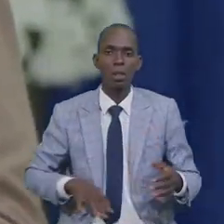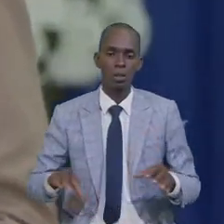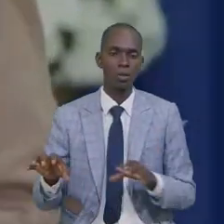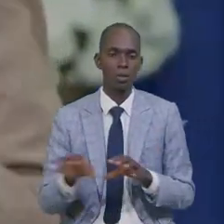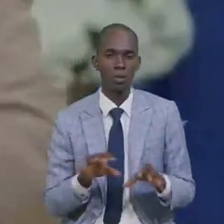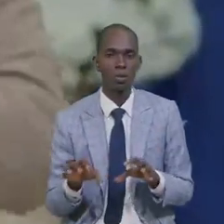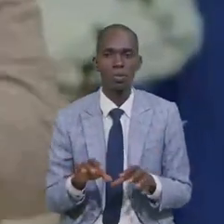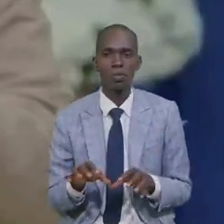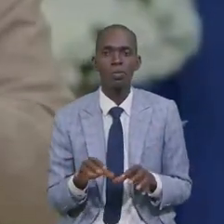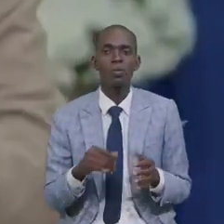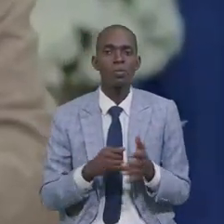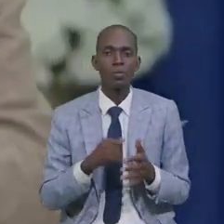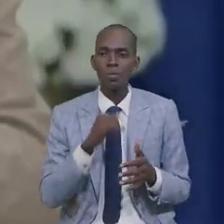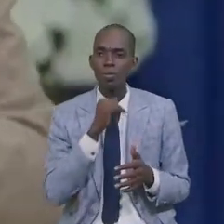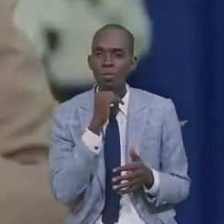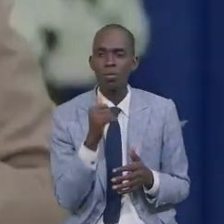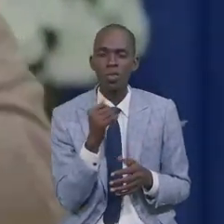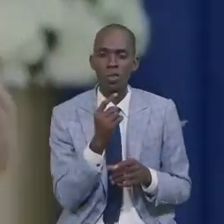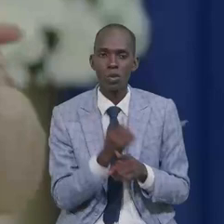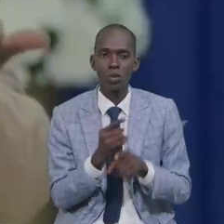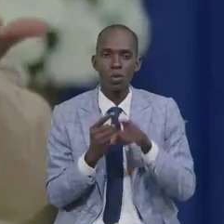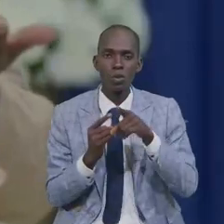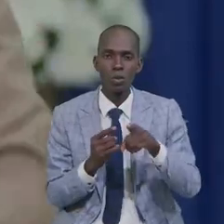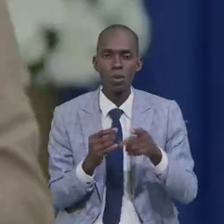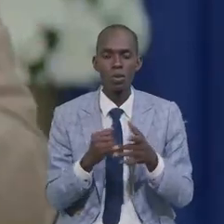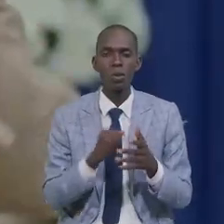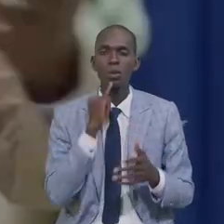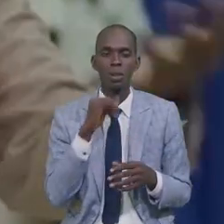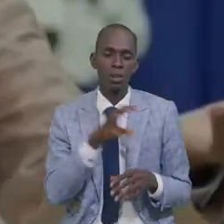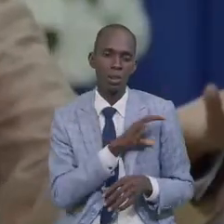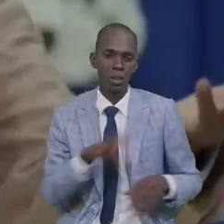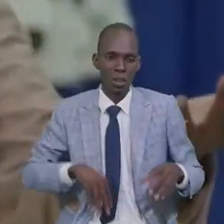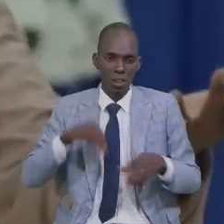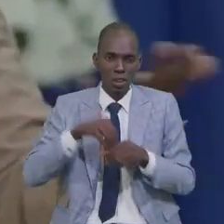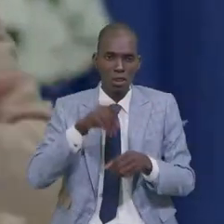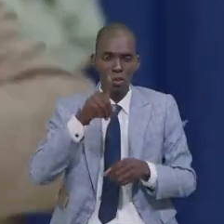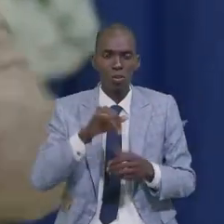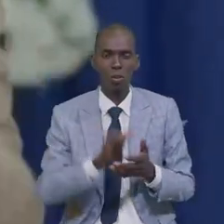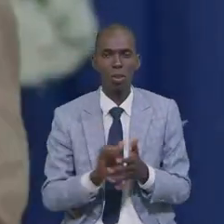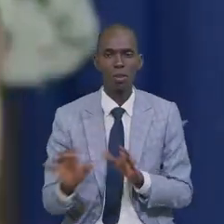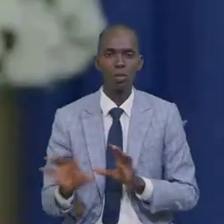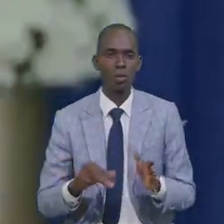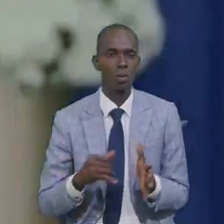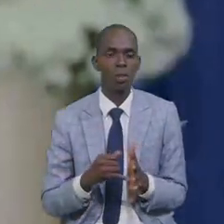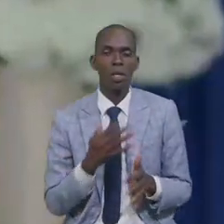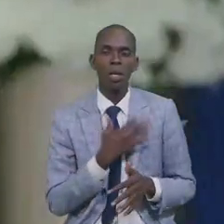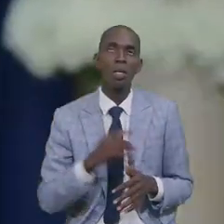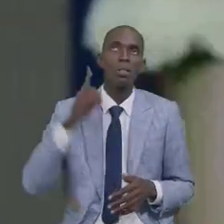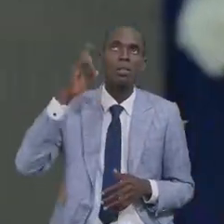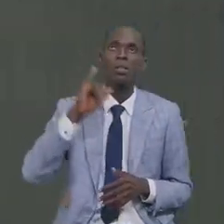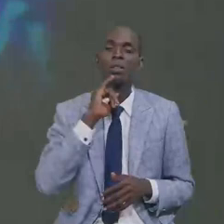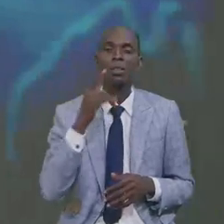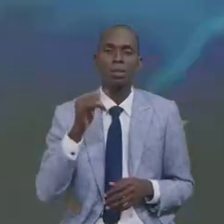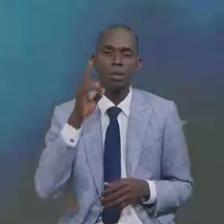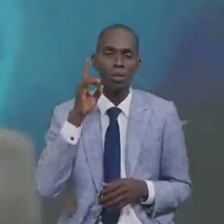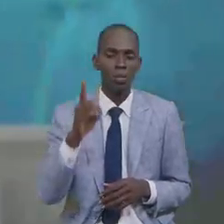fait, ce n'est pas seulement toi. C'est Christ qui vit en toi qui le fait. Et c'est lui